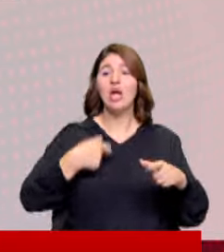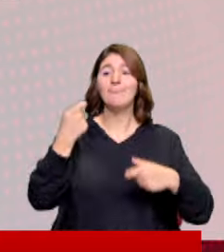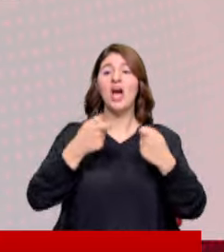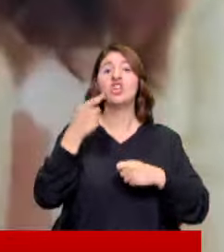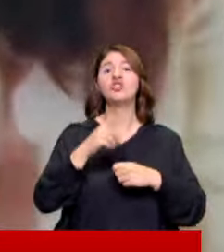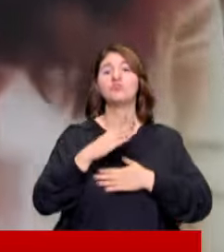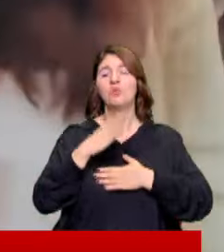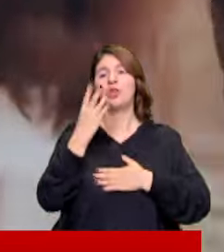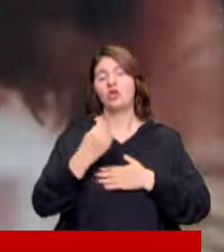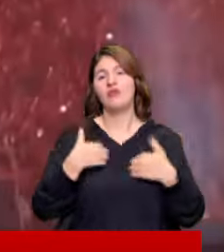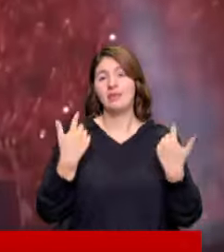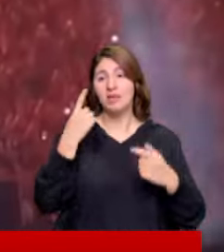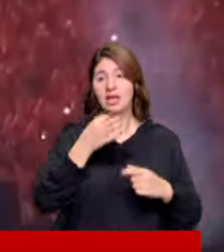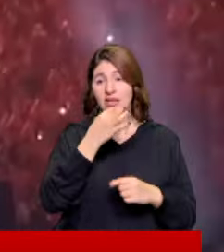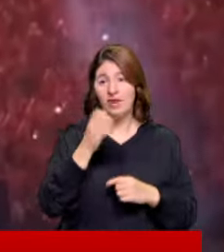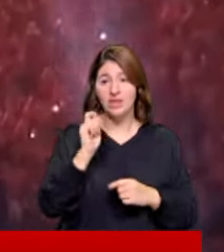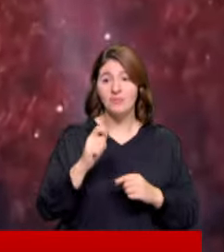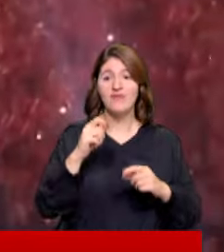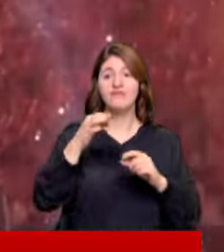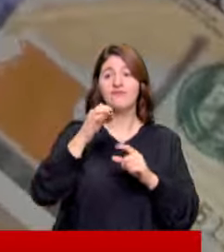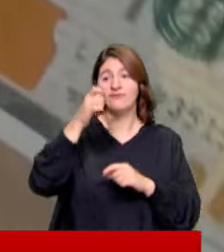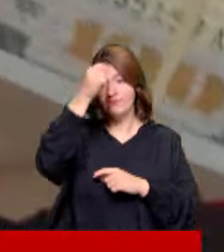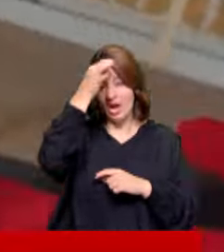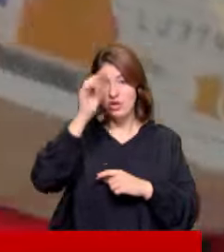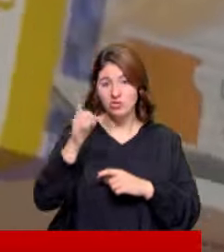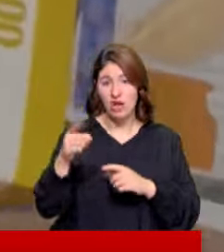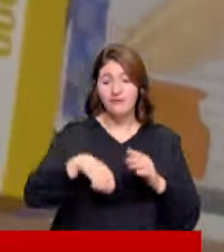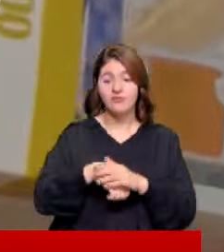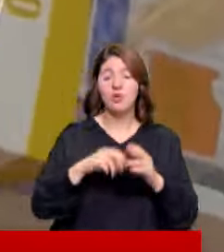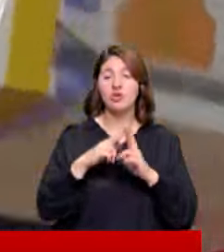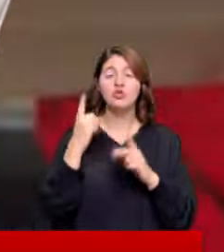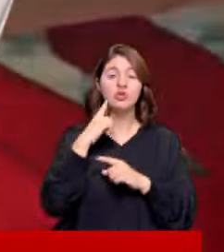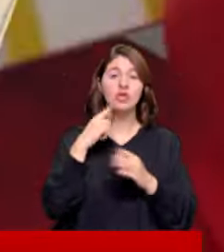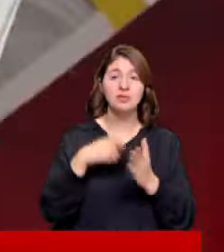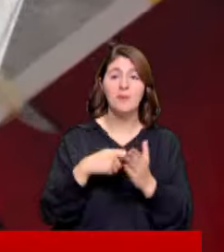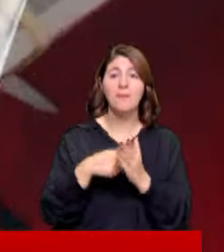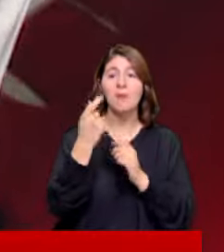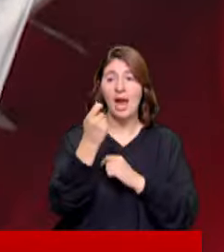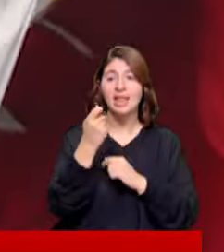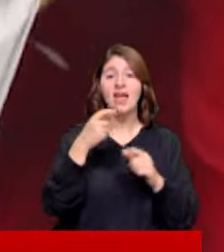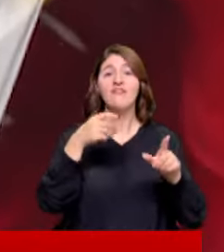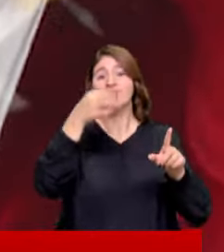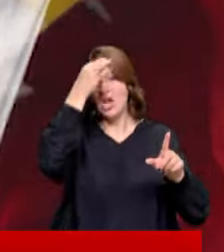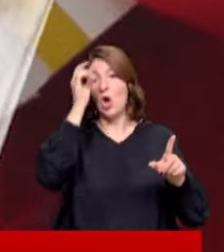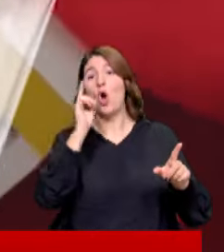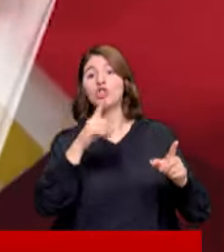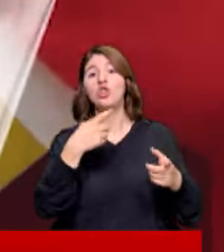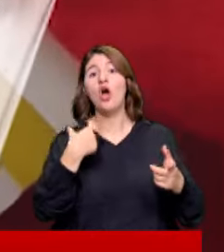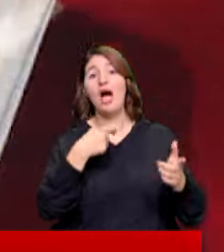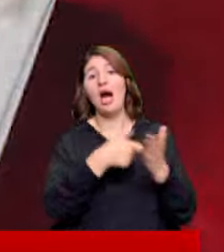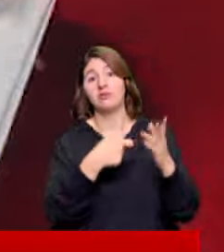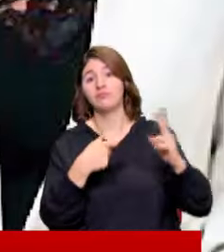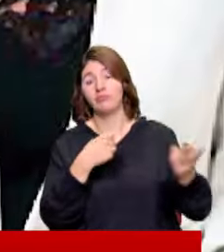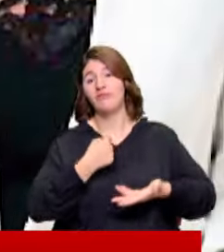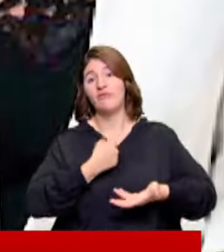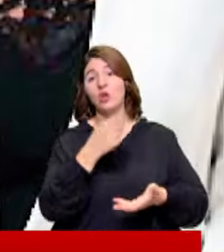olarak güvendim. İlk kez ifade verdi Fatih Terim. Futbol dünyasından ünlü isimlerinin paralarını Terim'in adını taşıyan özel fonla